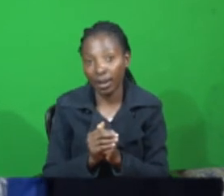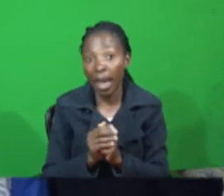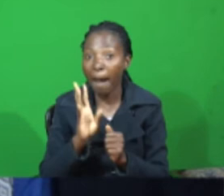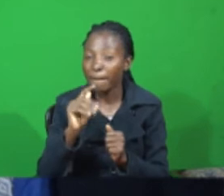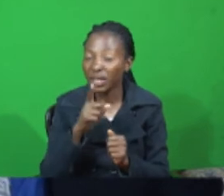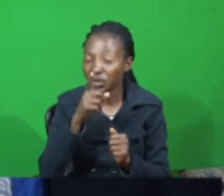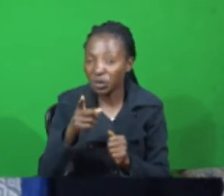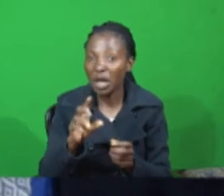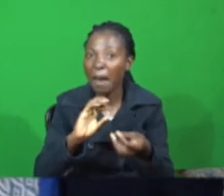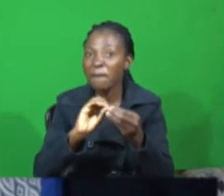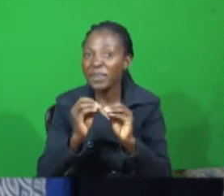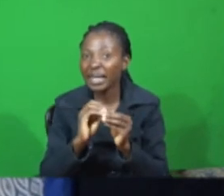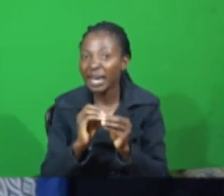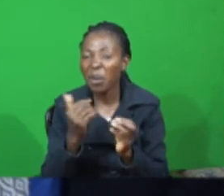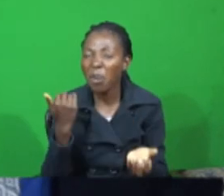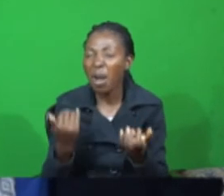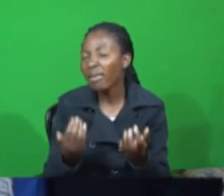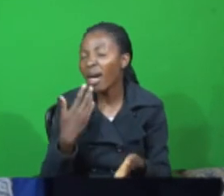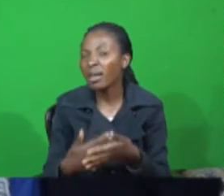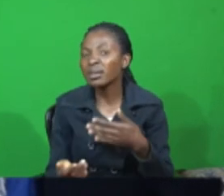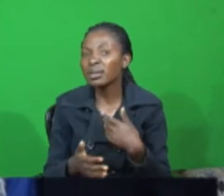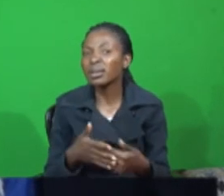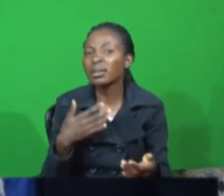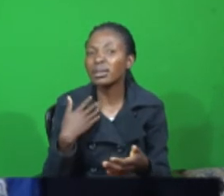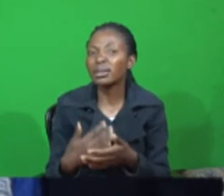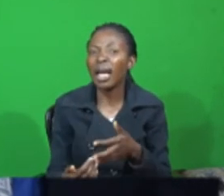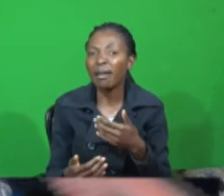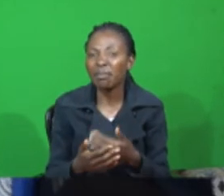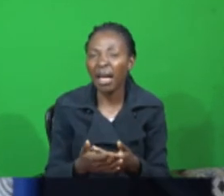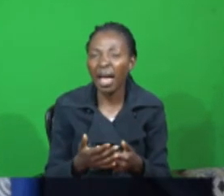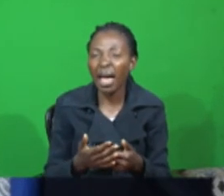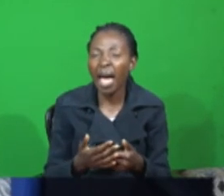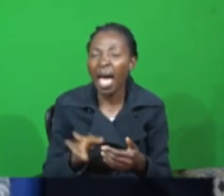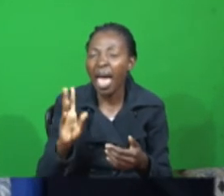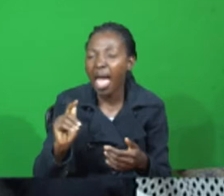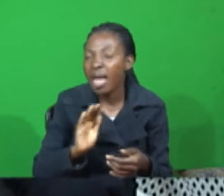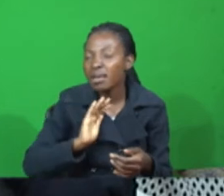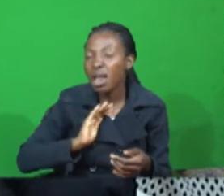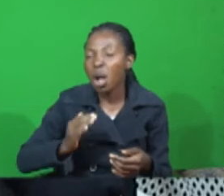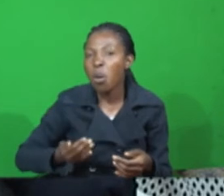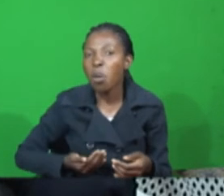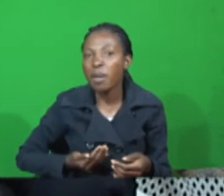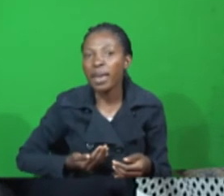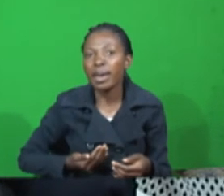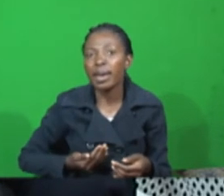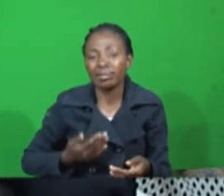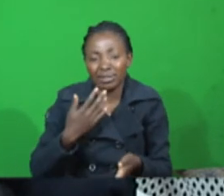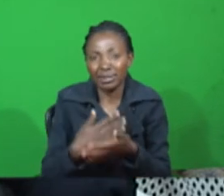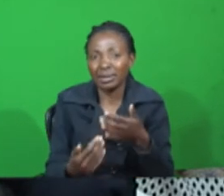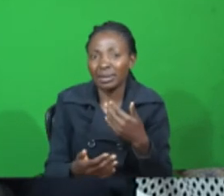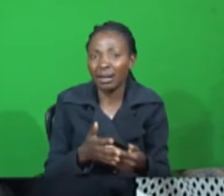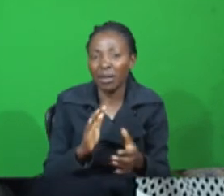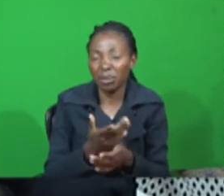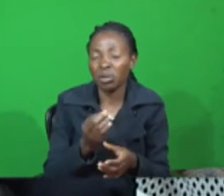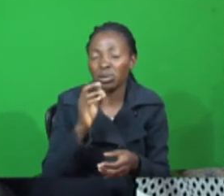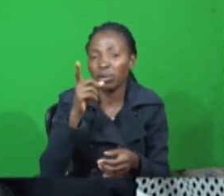because kana waitisa munhu mwana onogara uko aine mwana asasina murume kwambo wagadzira shirikadzi ka ende